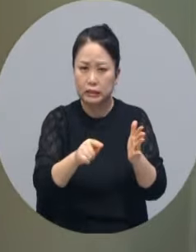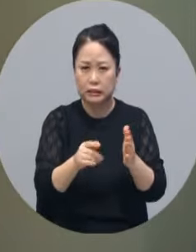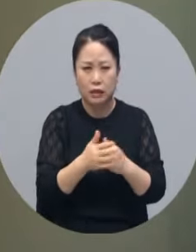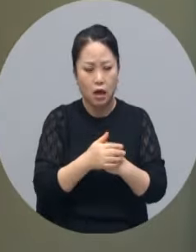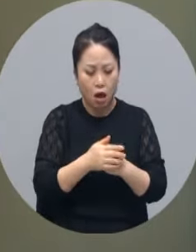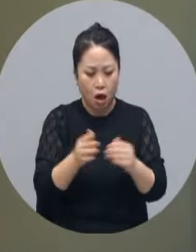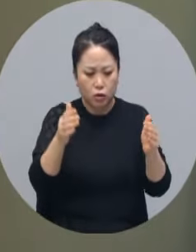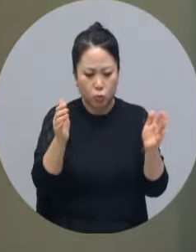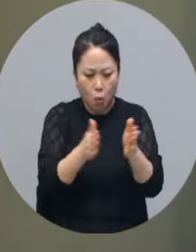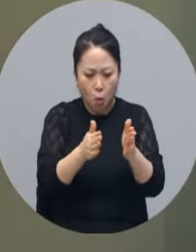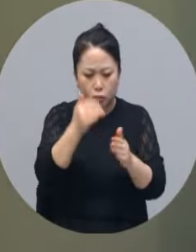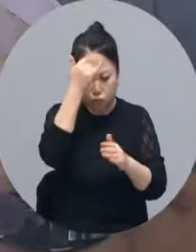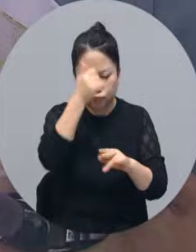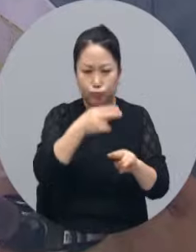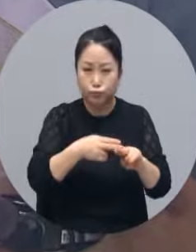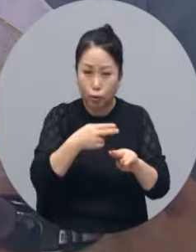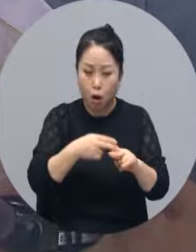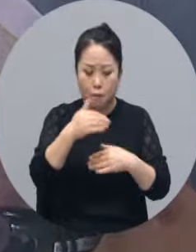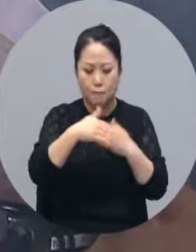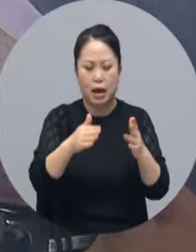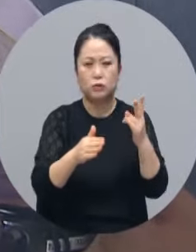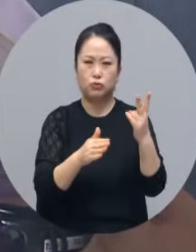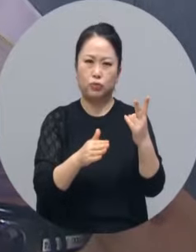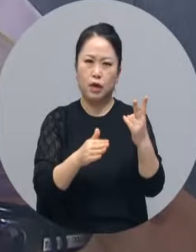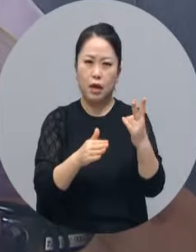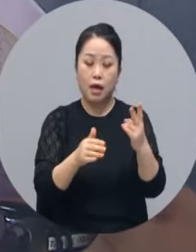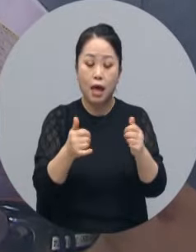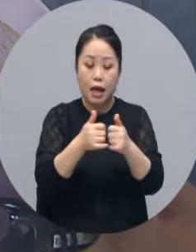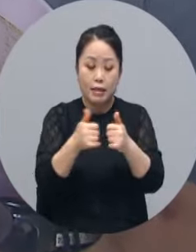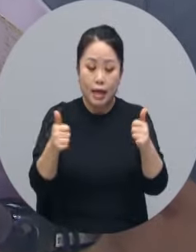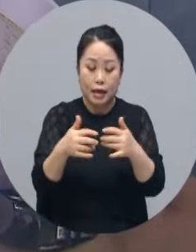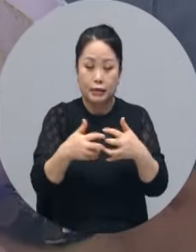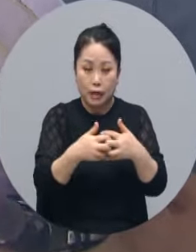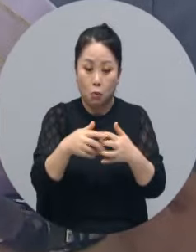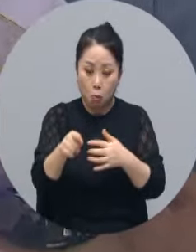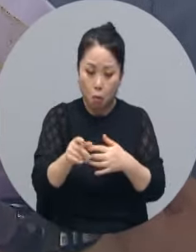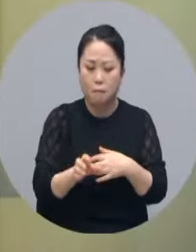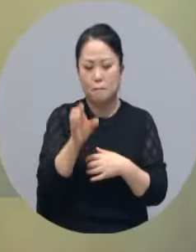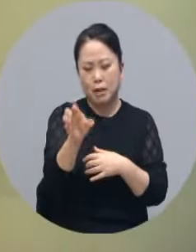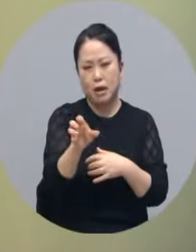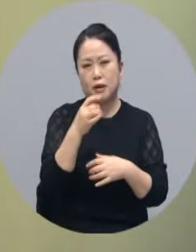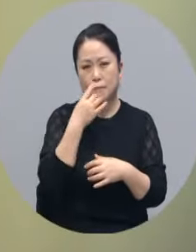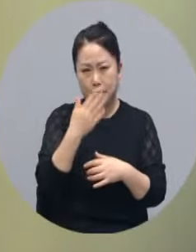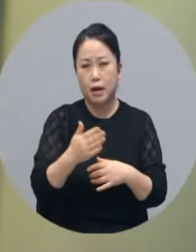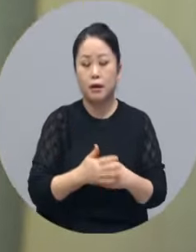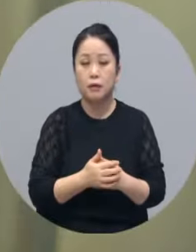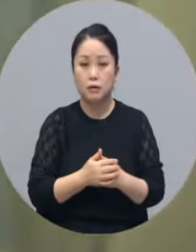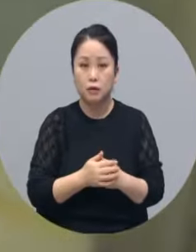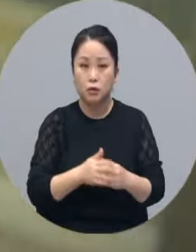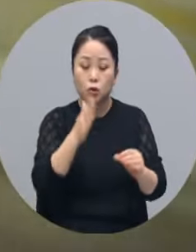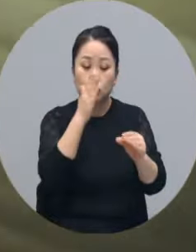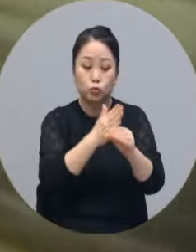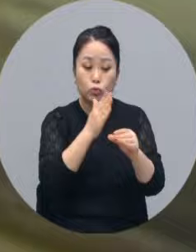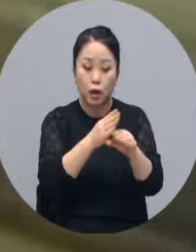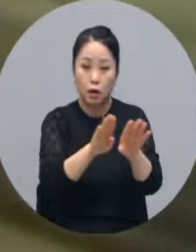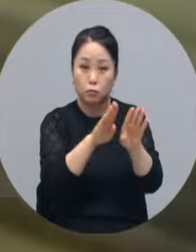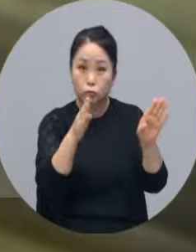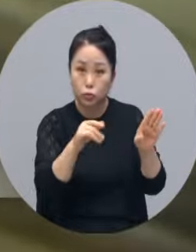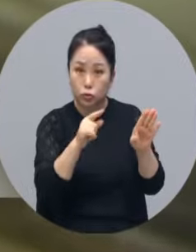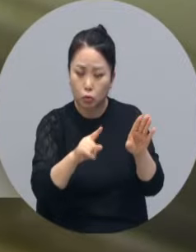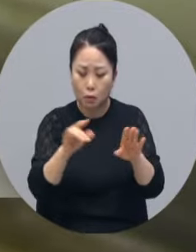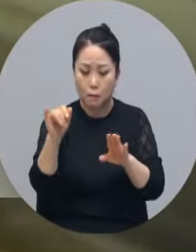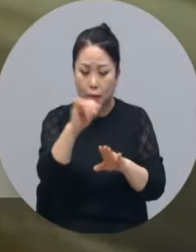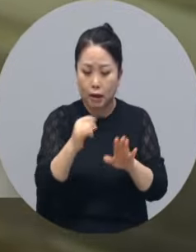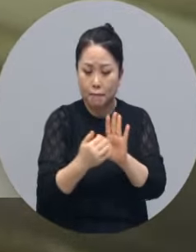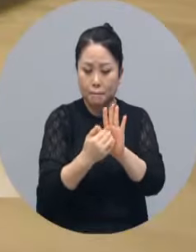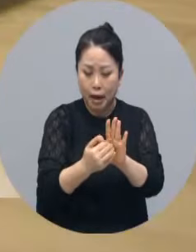두 개입니다. 냉장고 정도만 놓을 수 있는 공간이 확보되었다고 보시면 돼요. 중문도 방충망도 오래돼